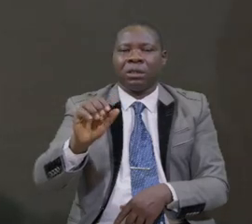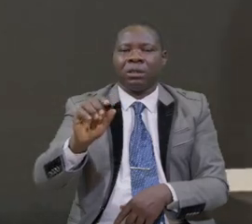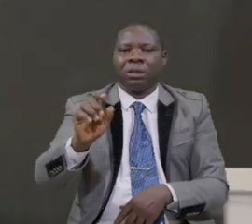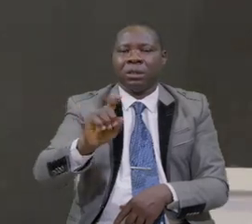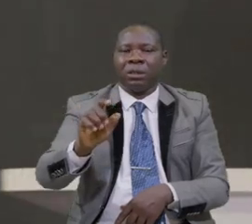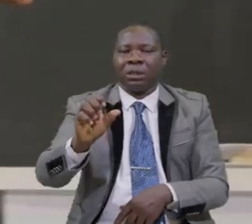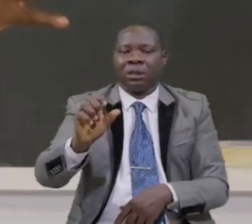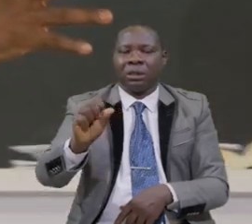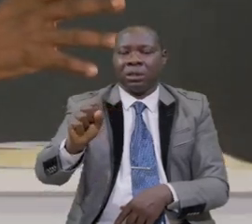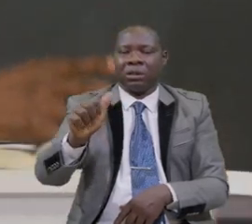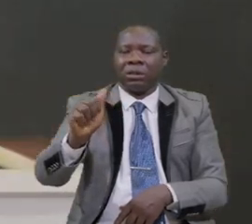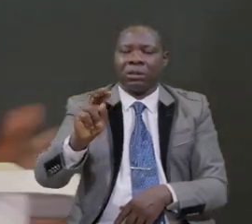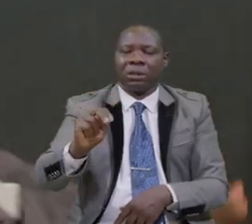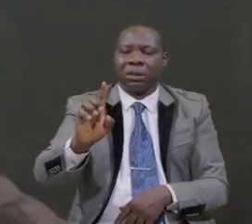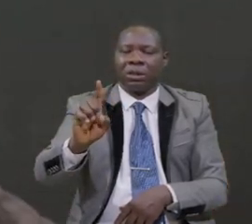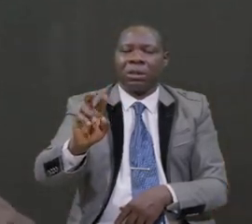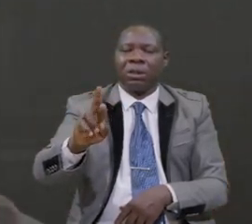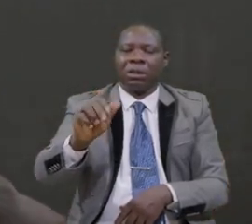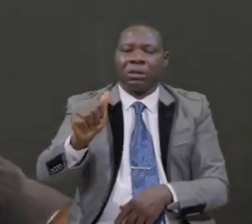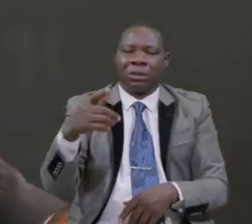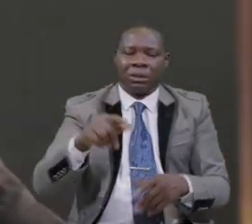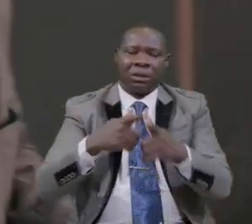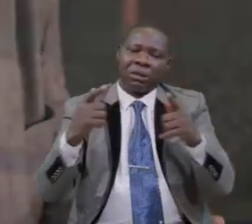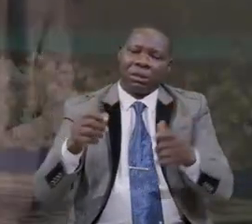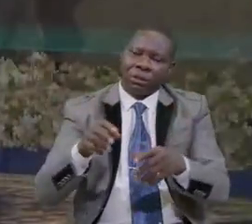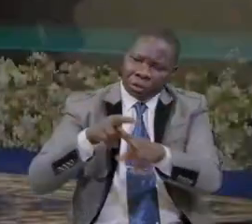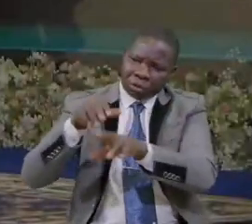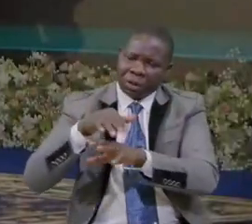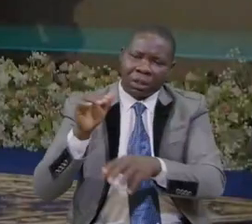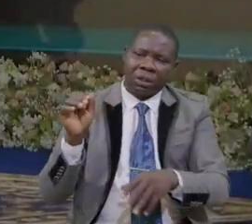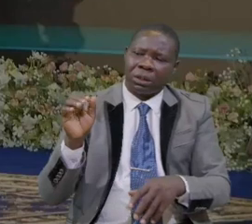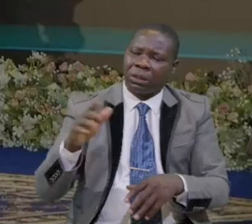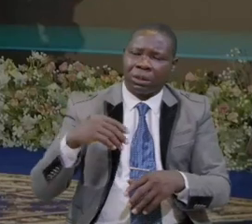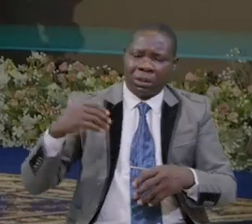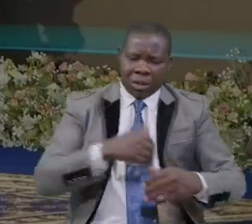Il cherchait, il regardait son armée. Il était sur le point,